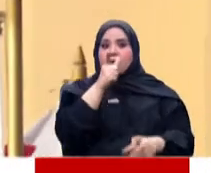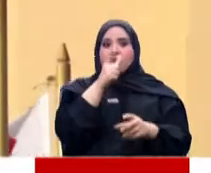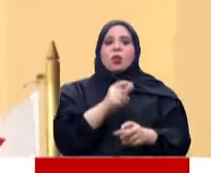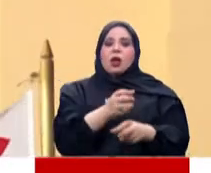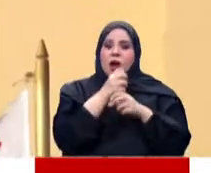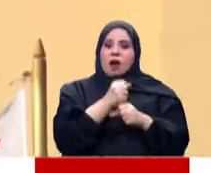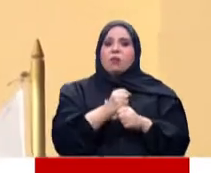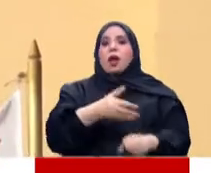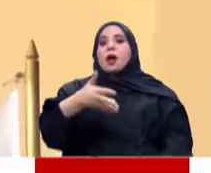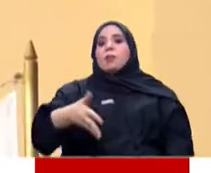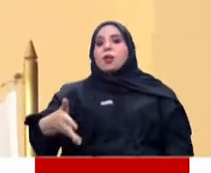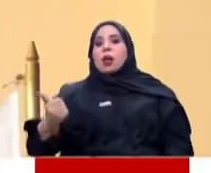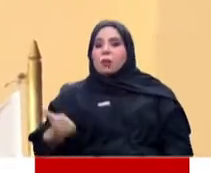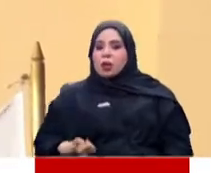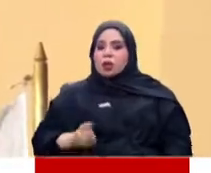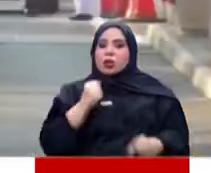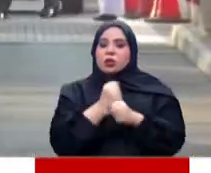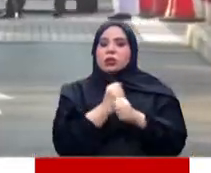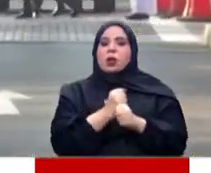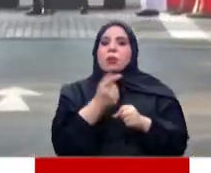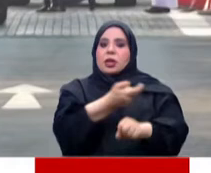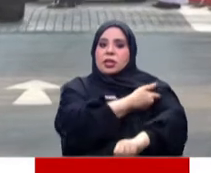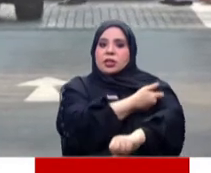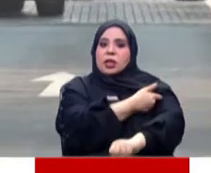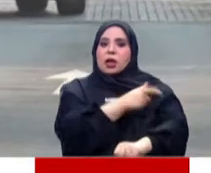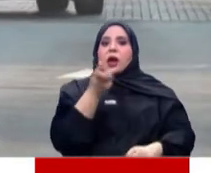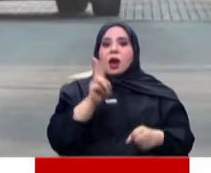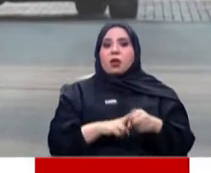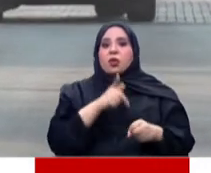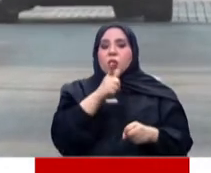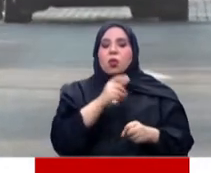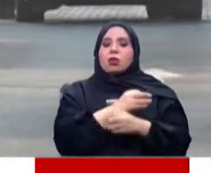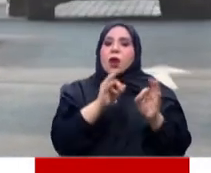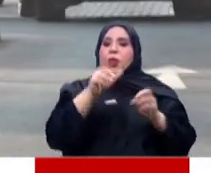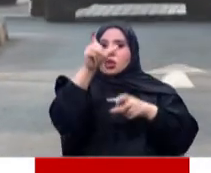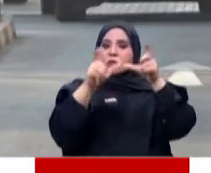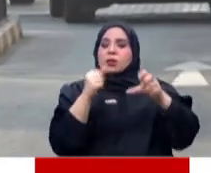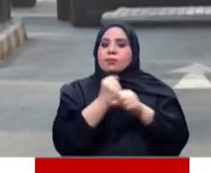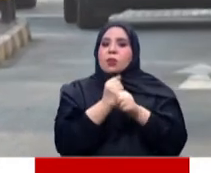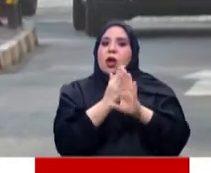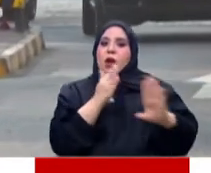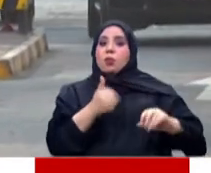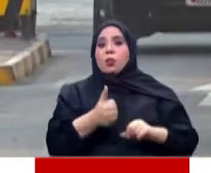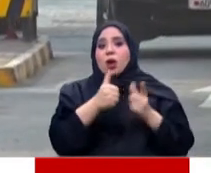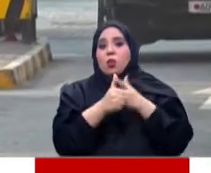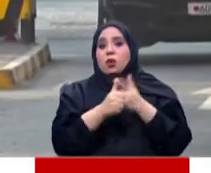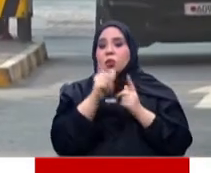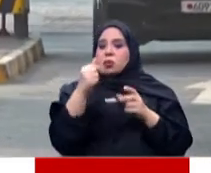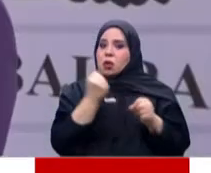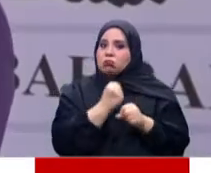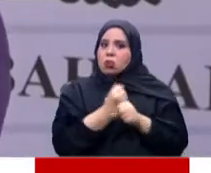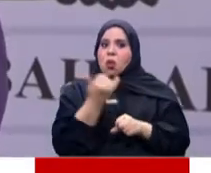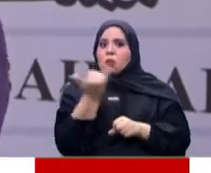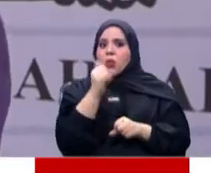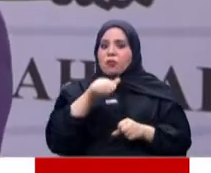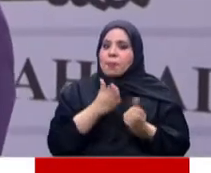حرص واهتمام بأبناء البحرين العاملين في القطاع الصحي وتقديرا لما يقوم به العاملون في الصفوف الأولى من أدوار هامة في